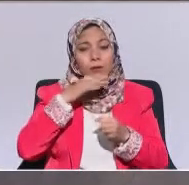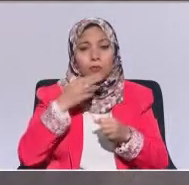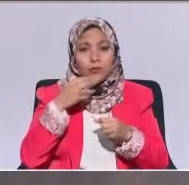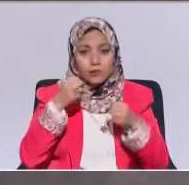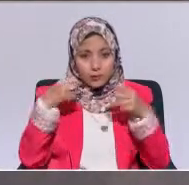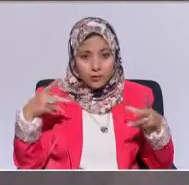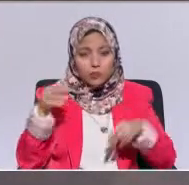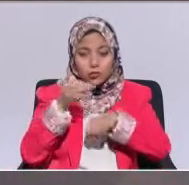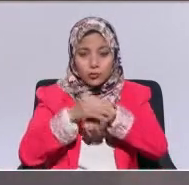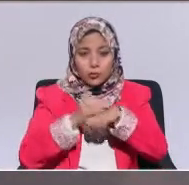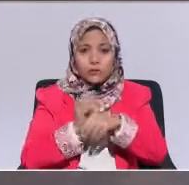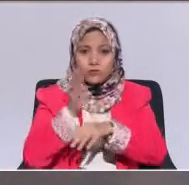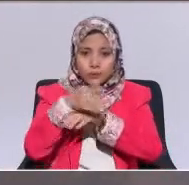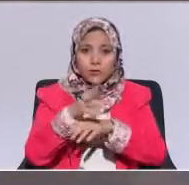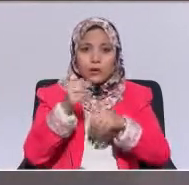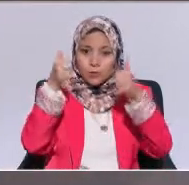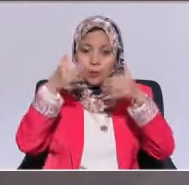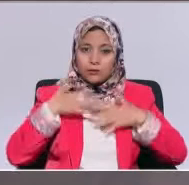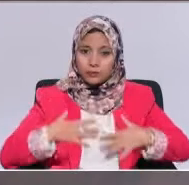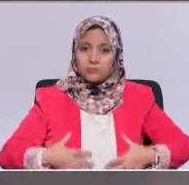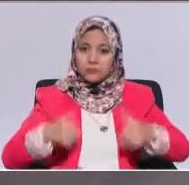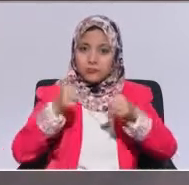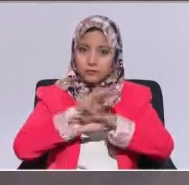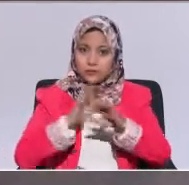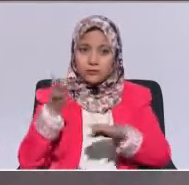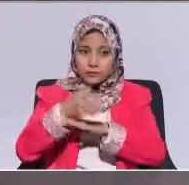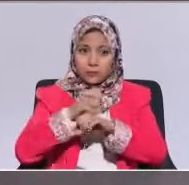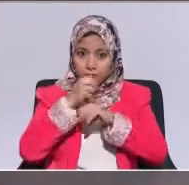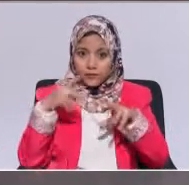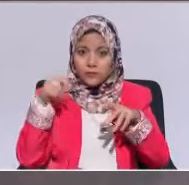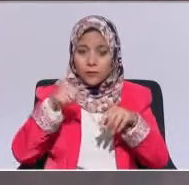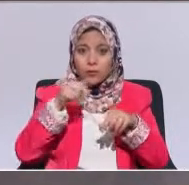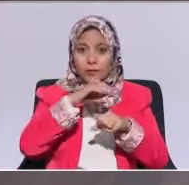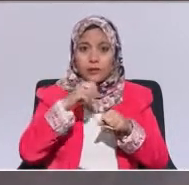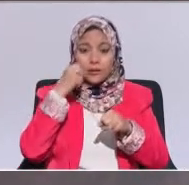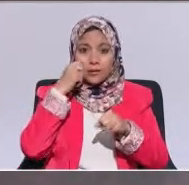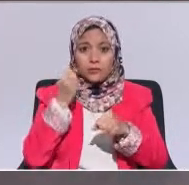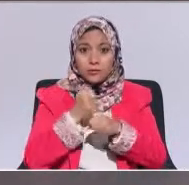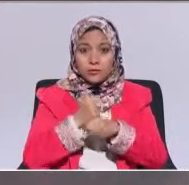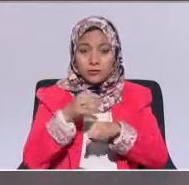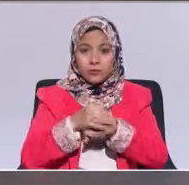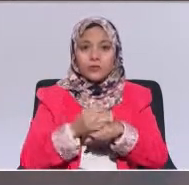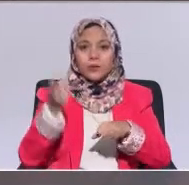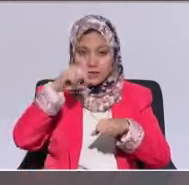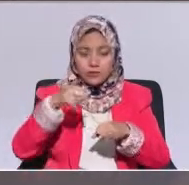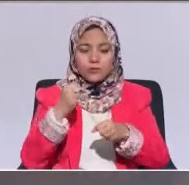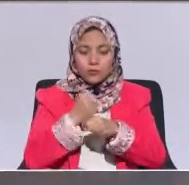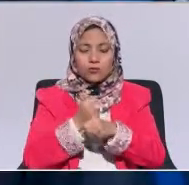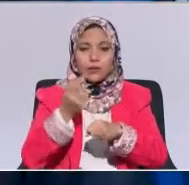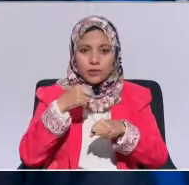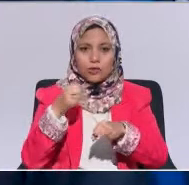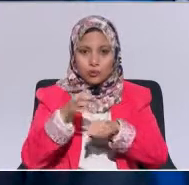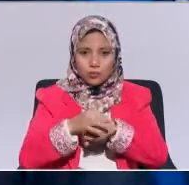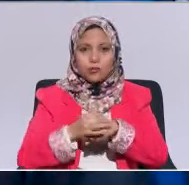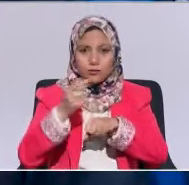من المستشفى سليم بعد ما قضى الفترة اللي هي كان مفروض يقضيها هناك، ورجع تاني المستشفى صدر المعمورة اللي